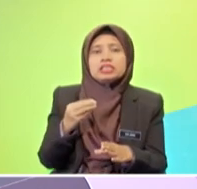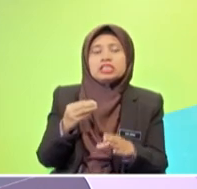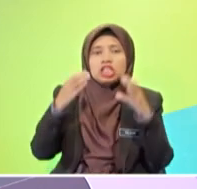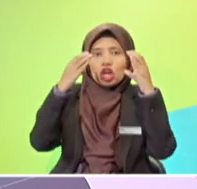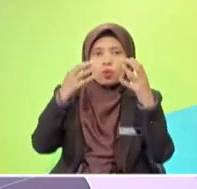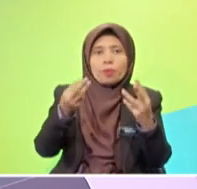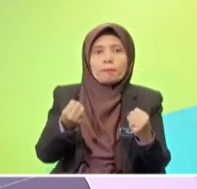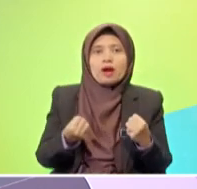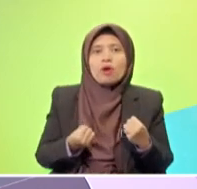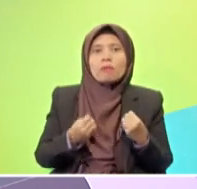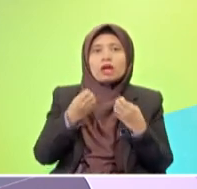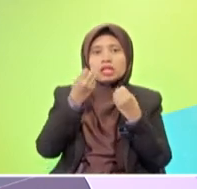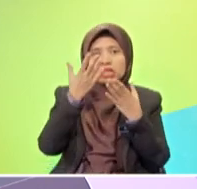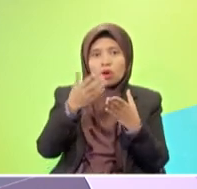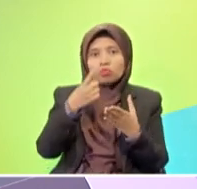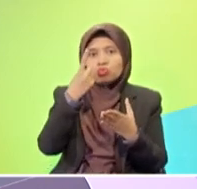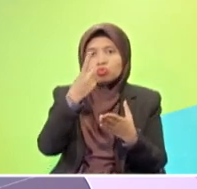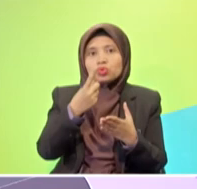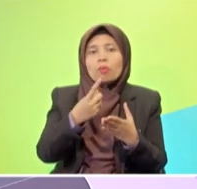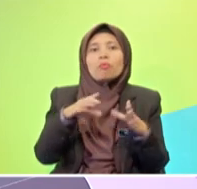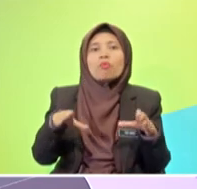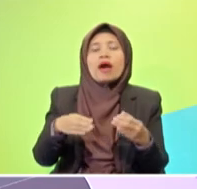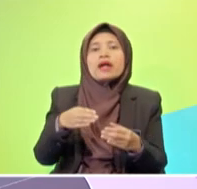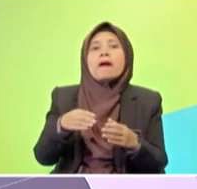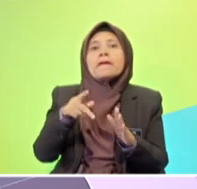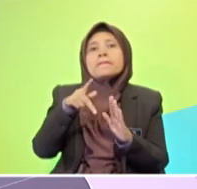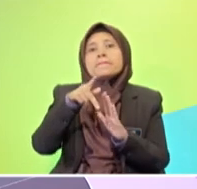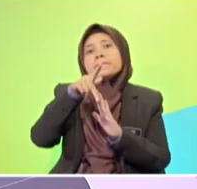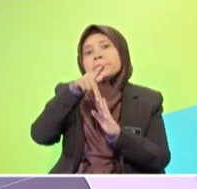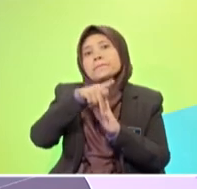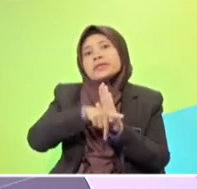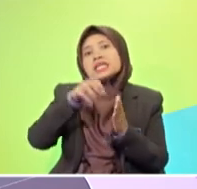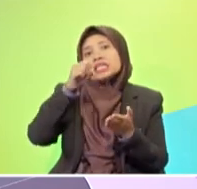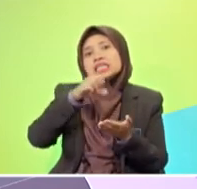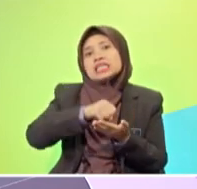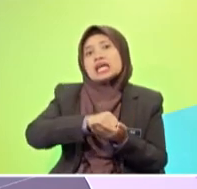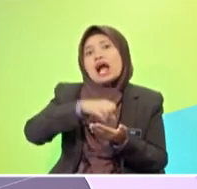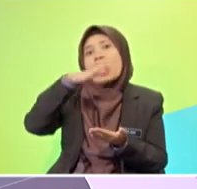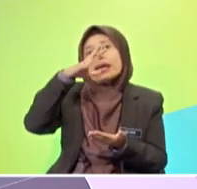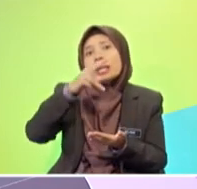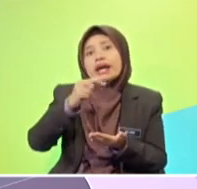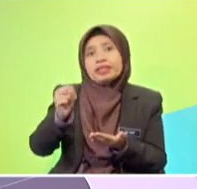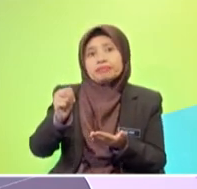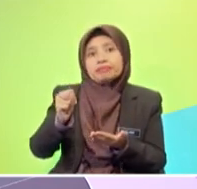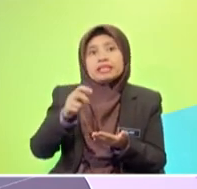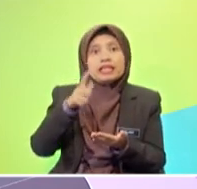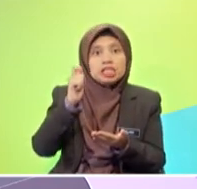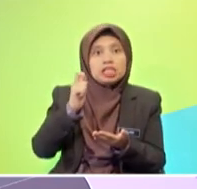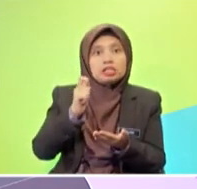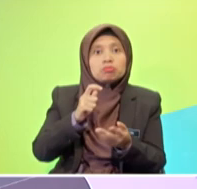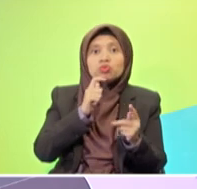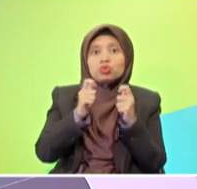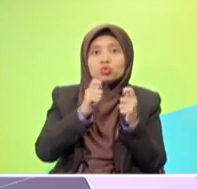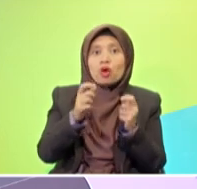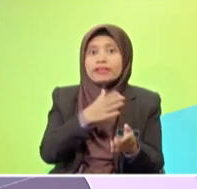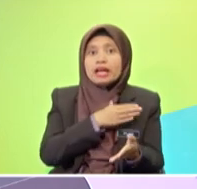bagi kita murid-murid untuk melakukan pengayaan tadi murid-murid lebih kepada kemahiran membaca dan juga bertutur jadi kali